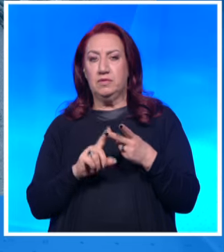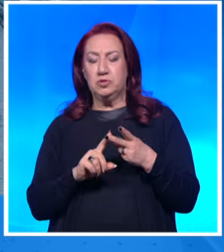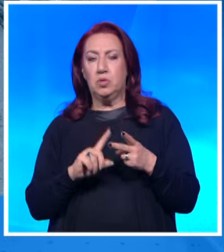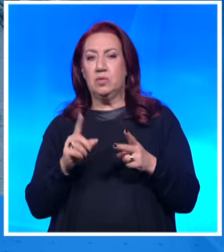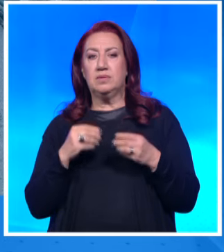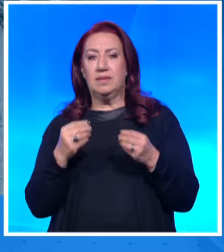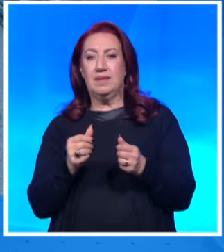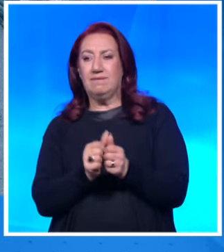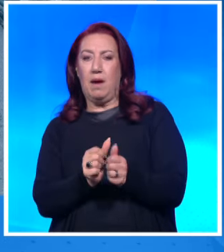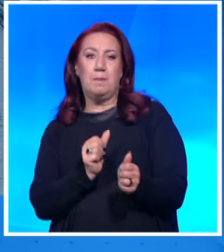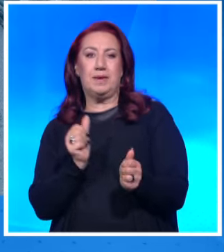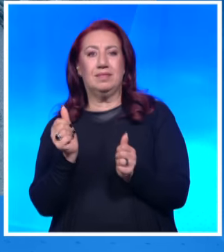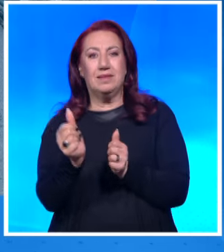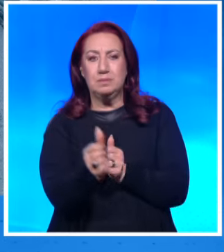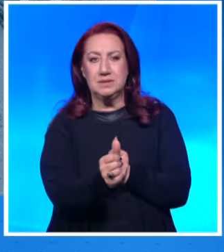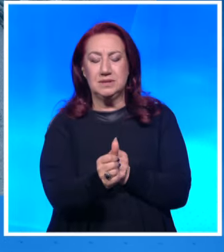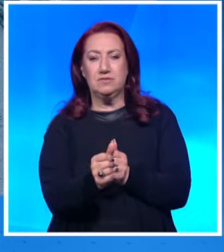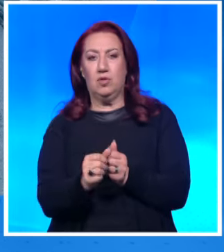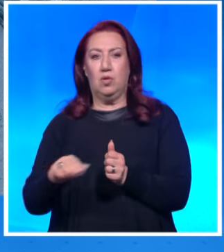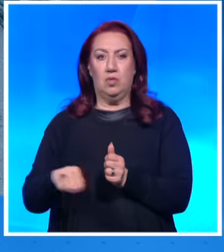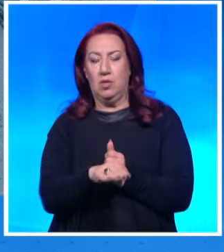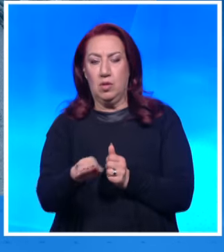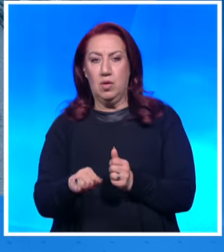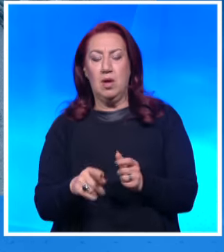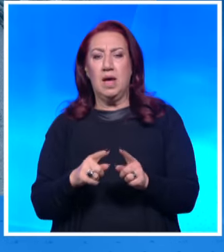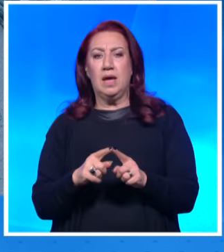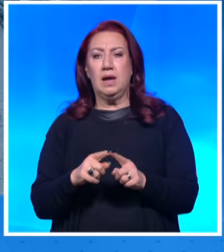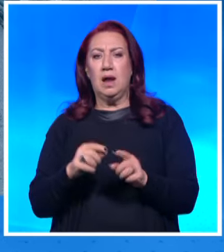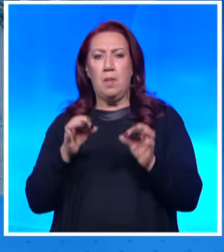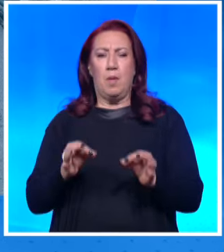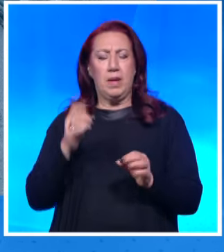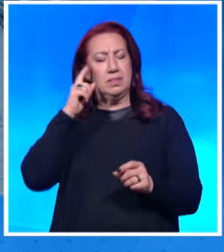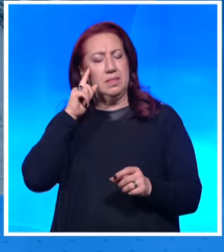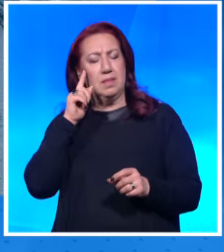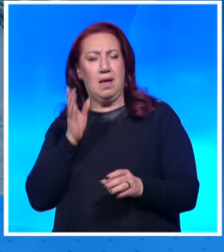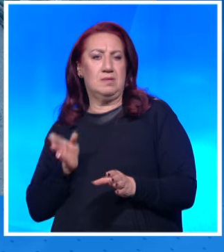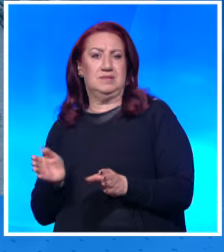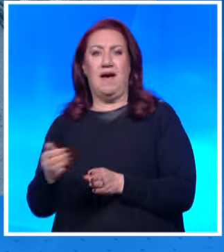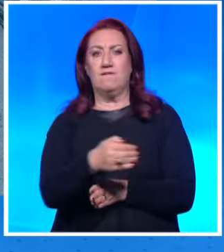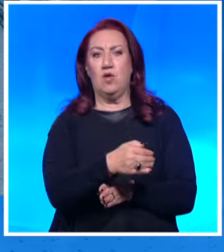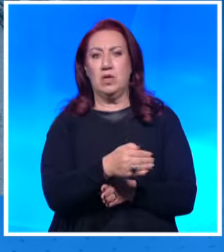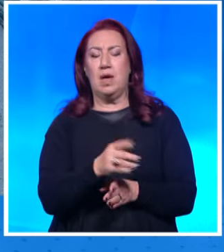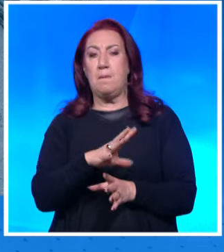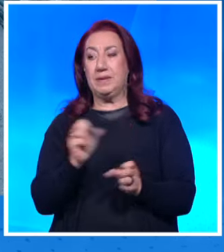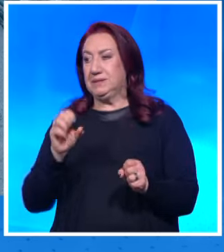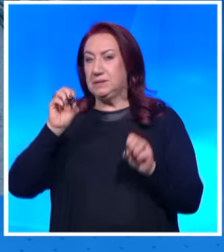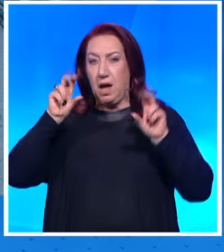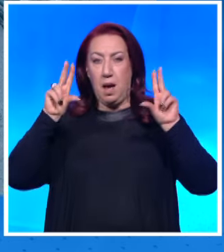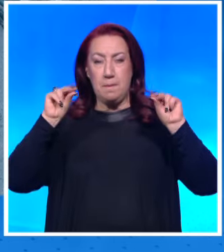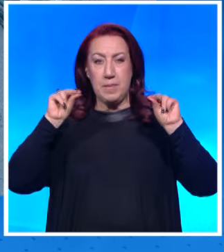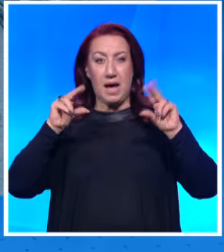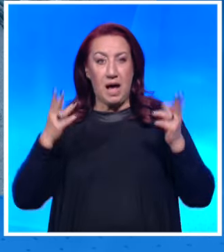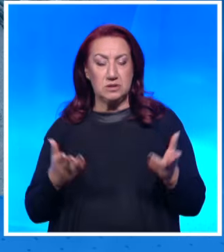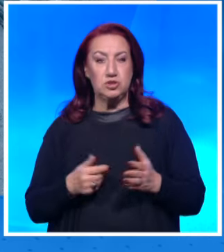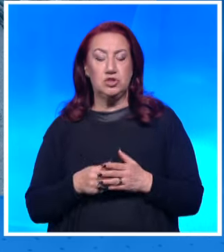предимство на участници в движението, внезапна промяна на посоката на движение и останалите по ред нарушения. Тук няма някаква